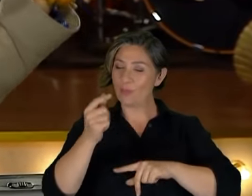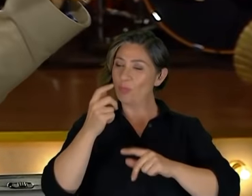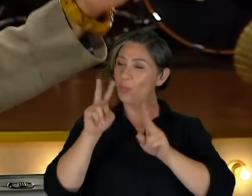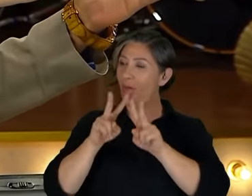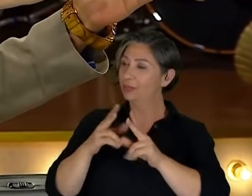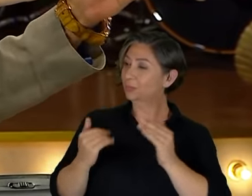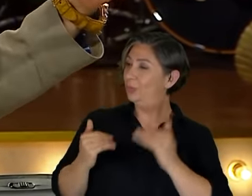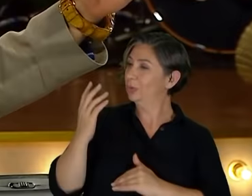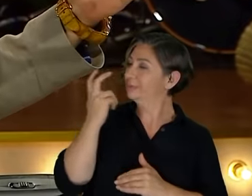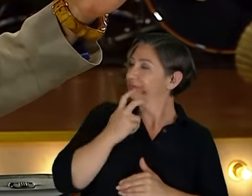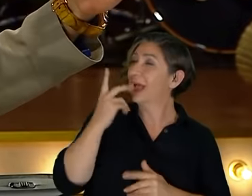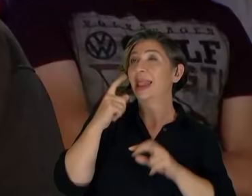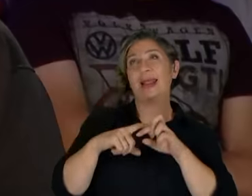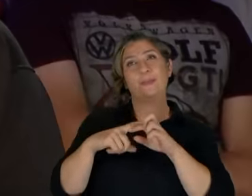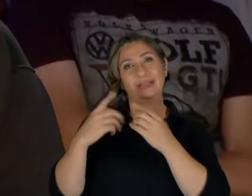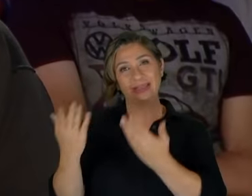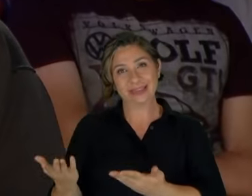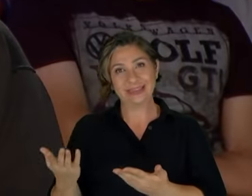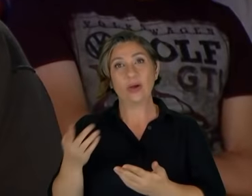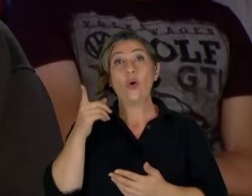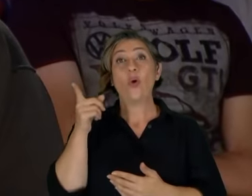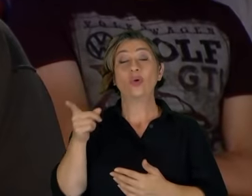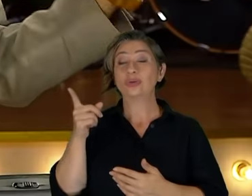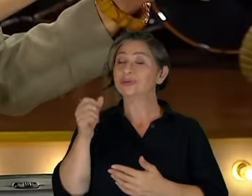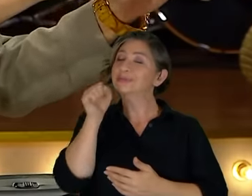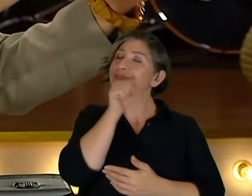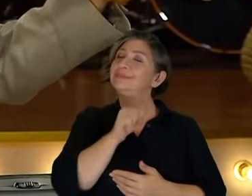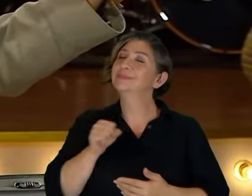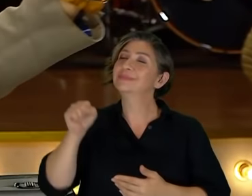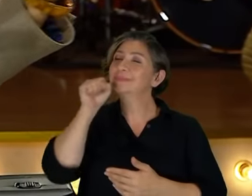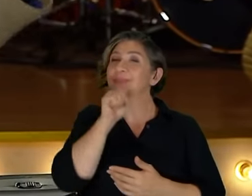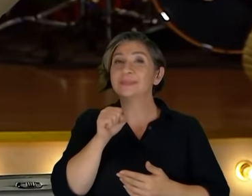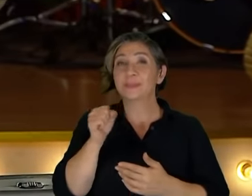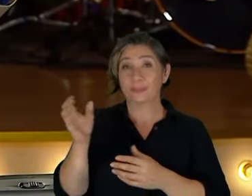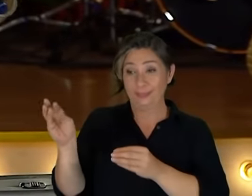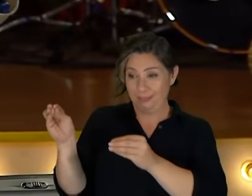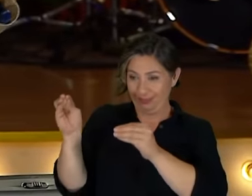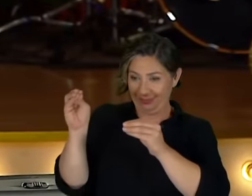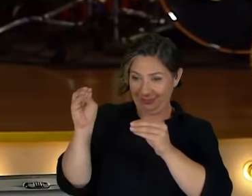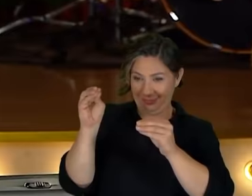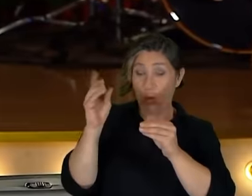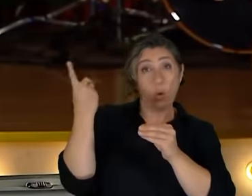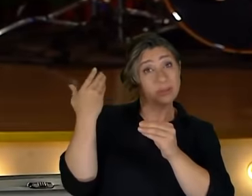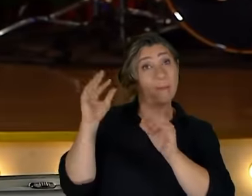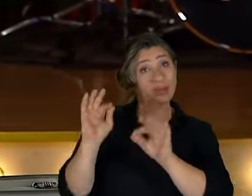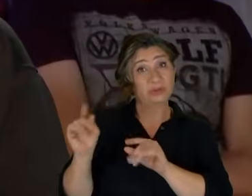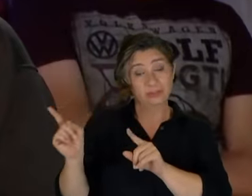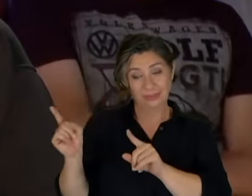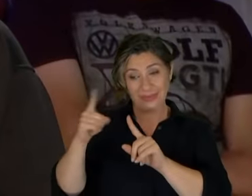Zeki Müren'den büyük üstattan Allah rahmet eylesin. Amin. Onun söylemlerinden getir. Daha o zamanlardan getir.